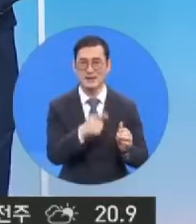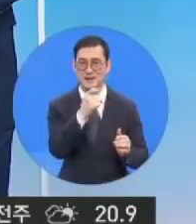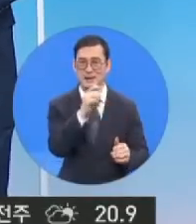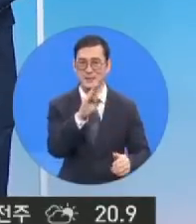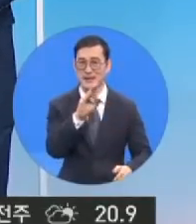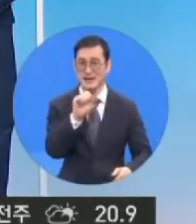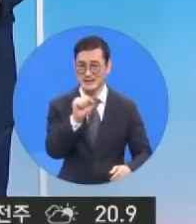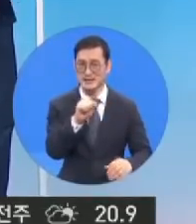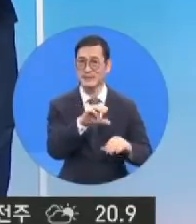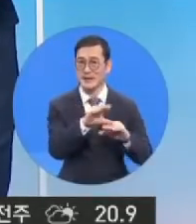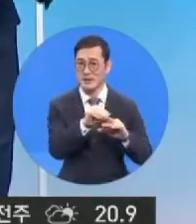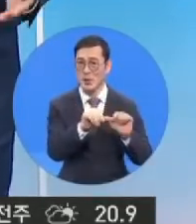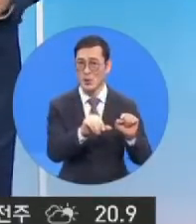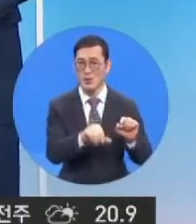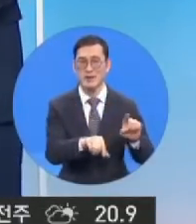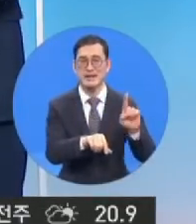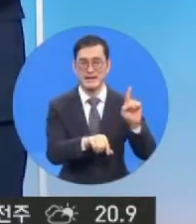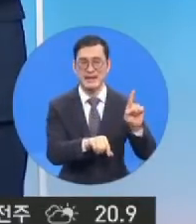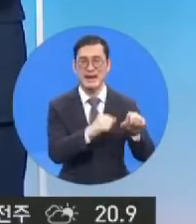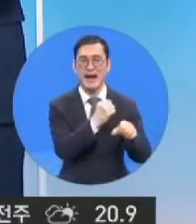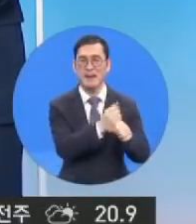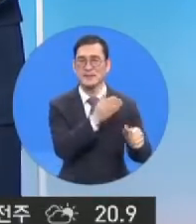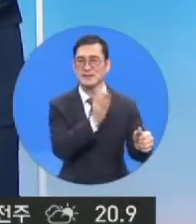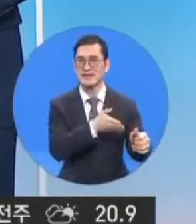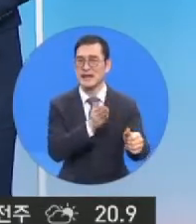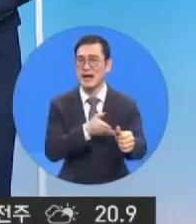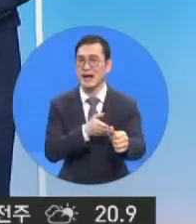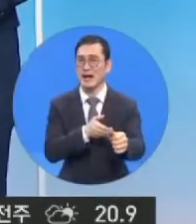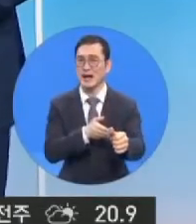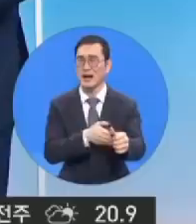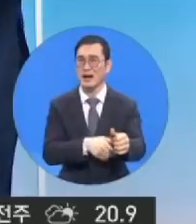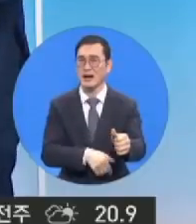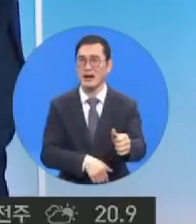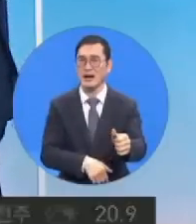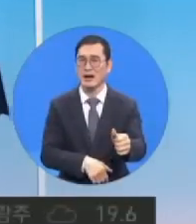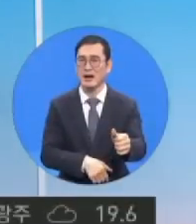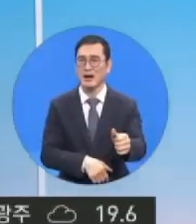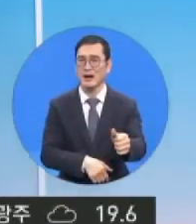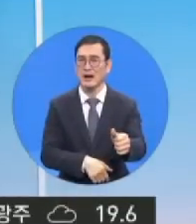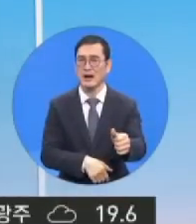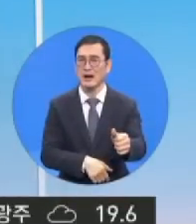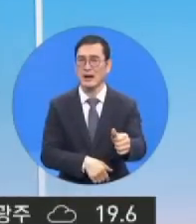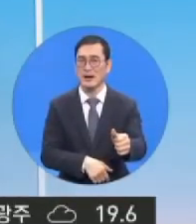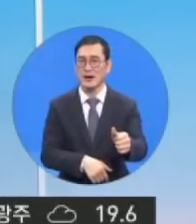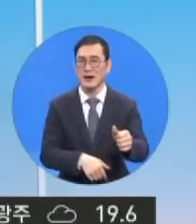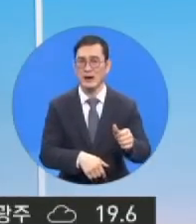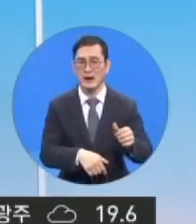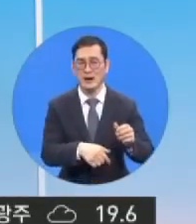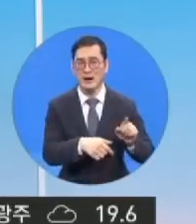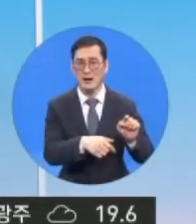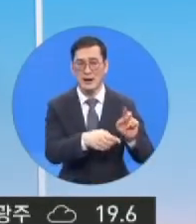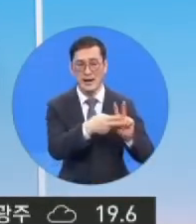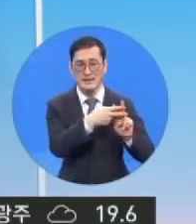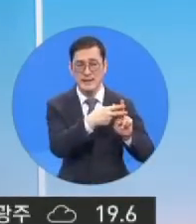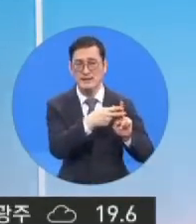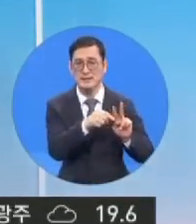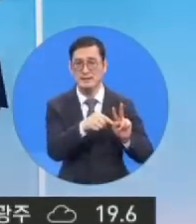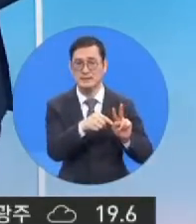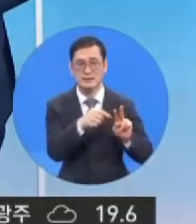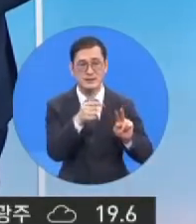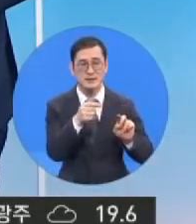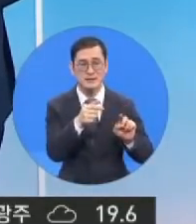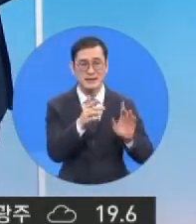캠페인과 너무 유사한 내용이 아니냐라면서 이 박영선 합니다 일